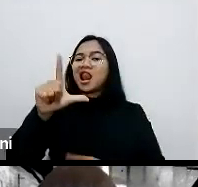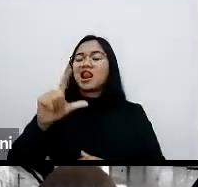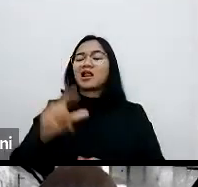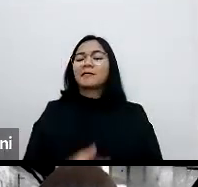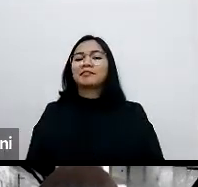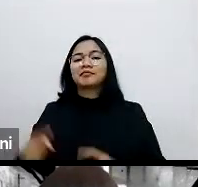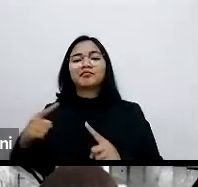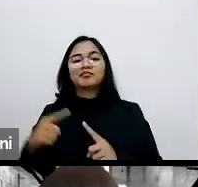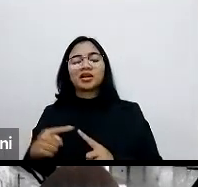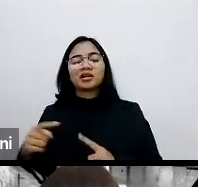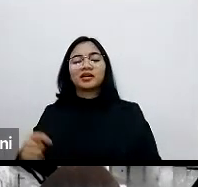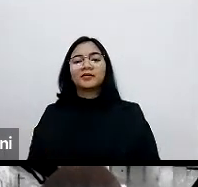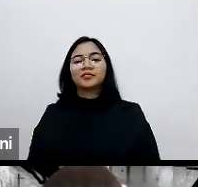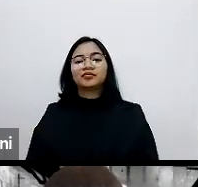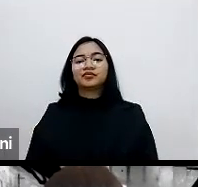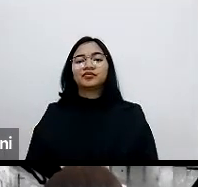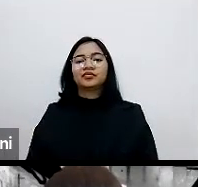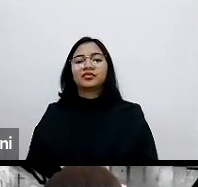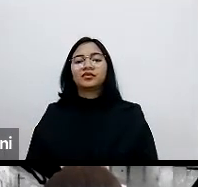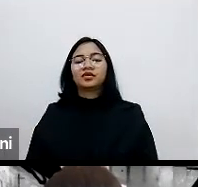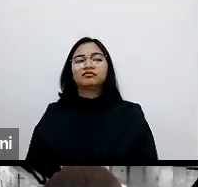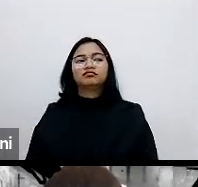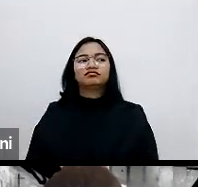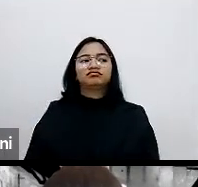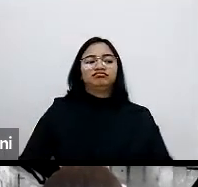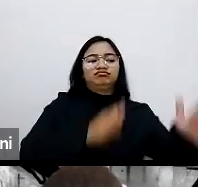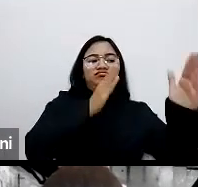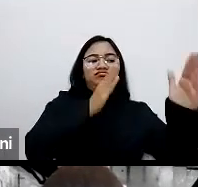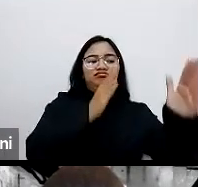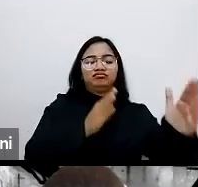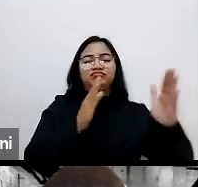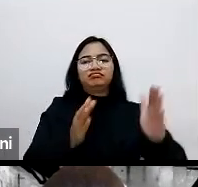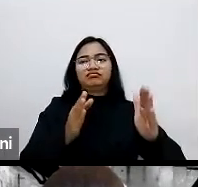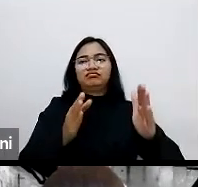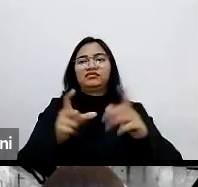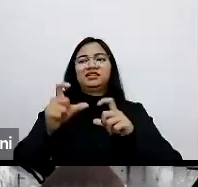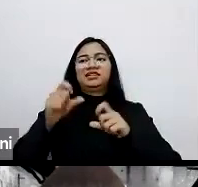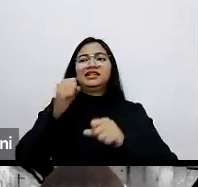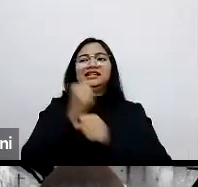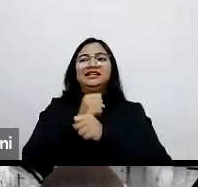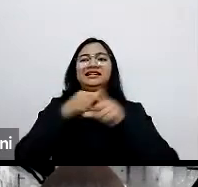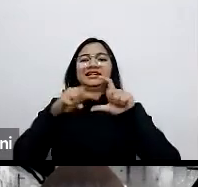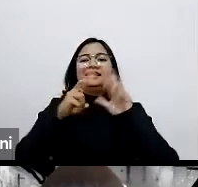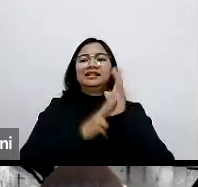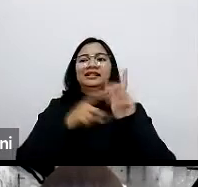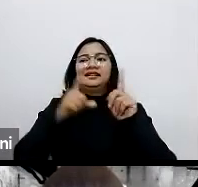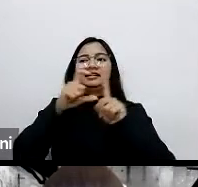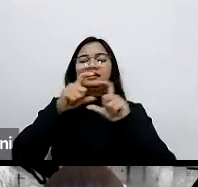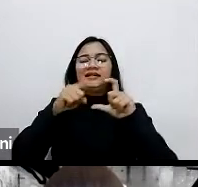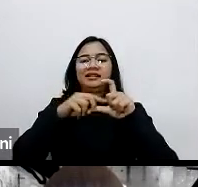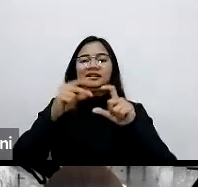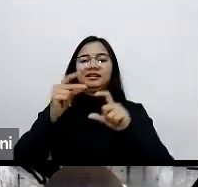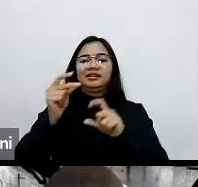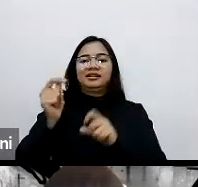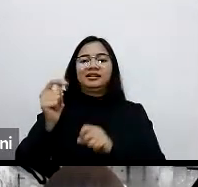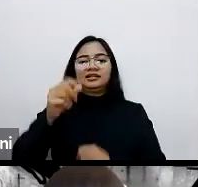terhadap konstruksi gender dan juga terhadap seksualitas di Papua, terutama dalam